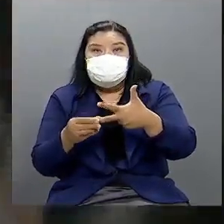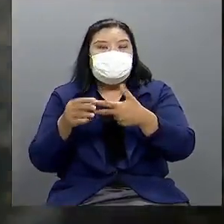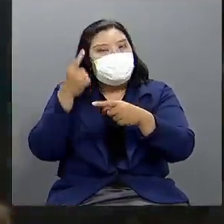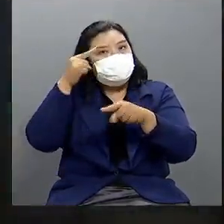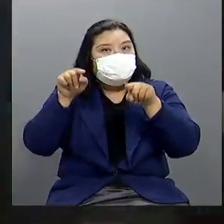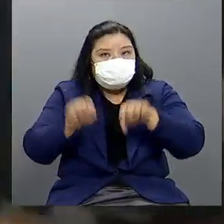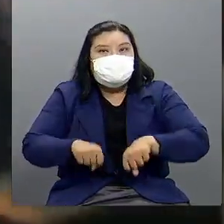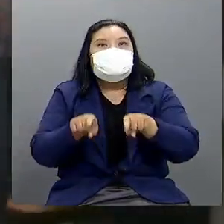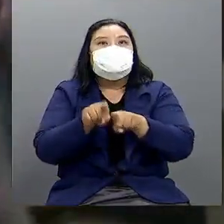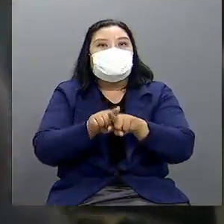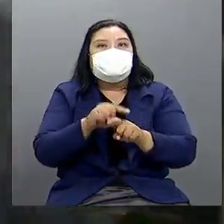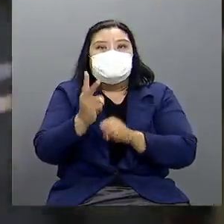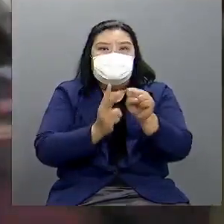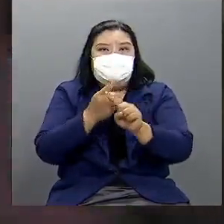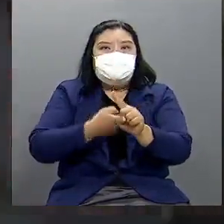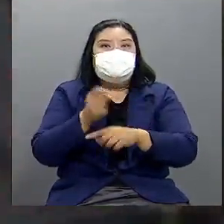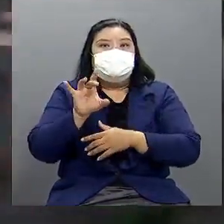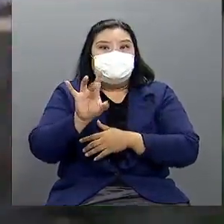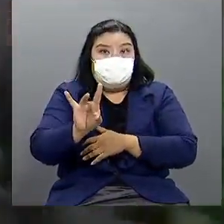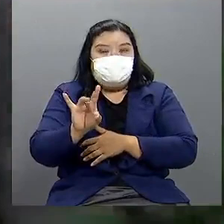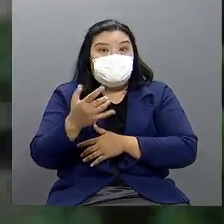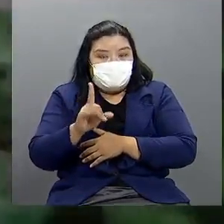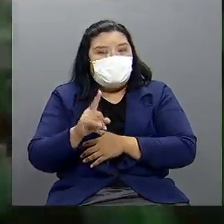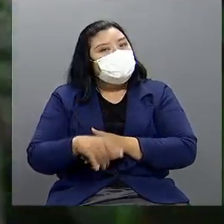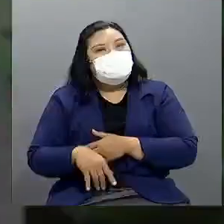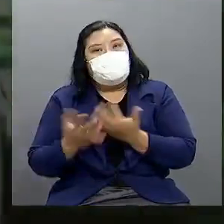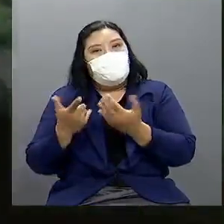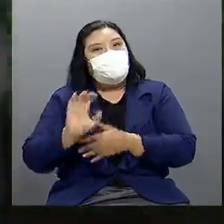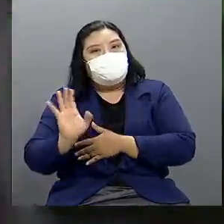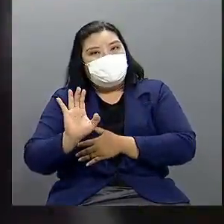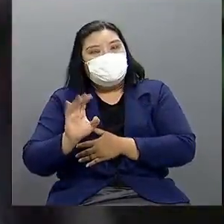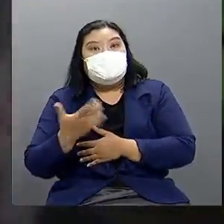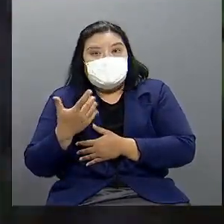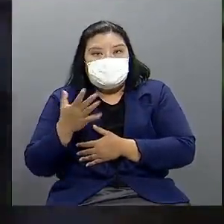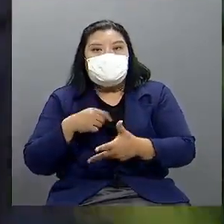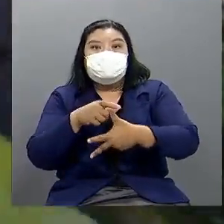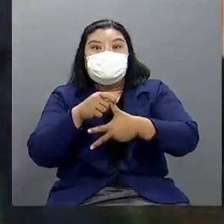โดยไม่รอลงอาญาส่วนชั้นฎีกาจะอ่านคำพิพากษา14:00วันนี้ล่ะค่ะ